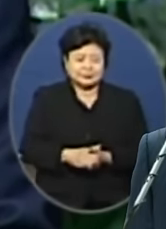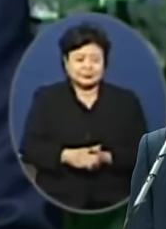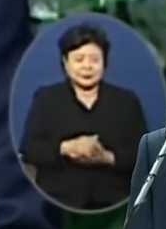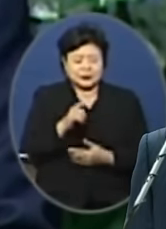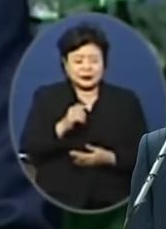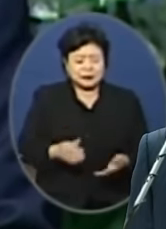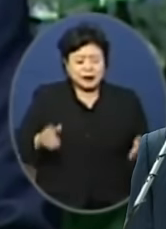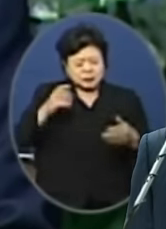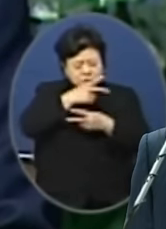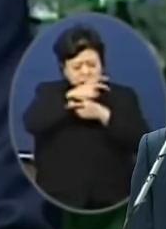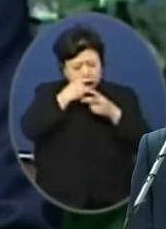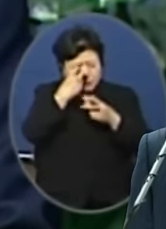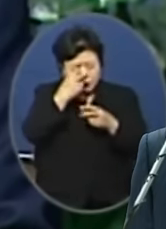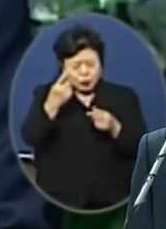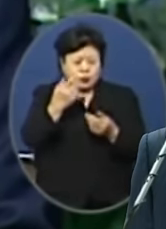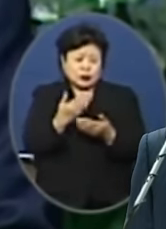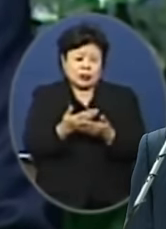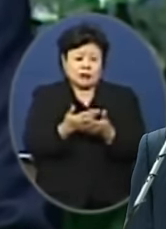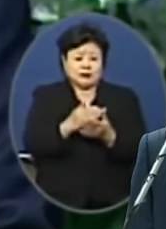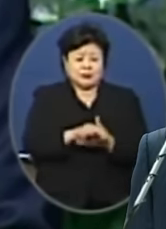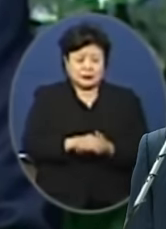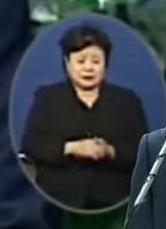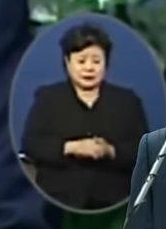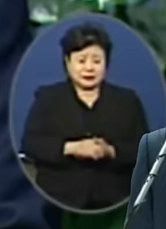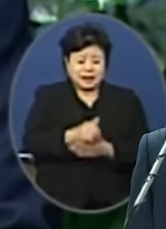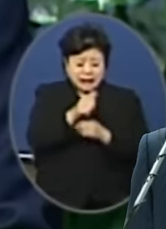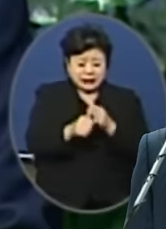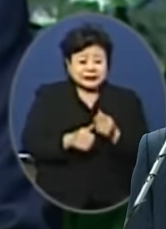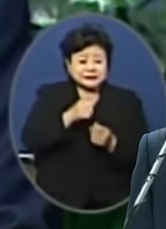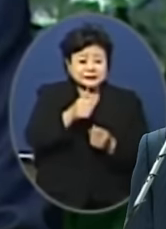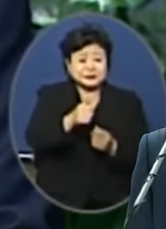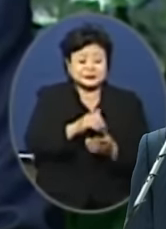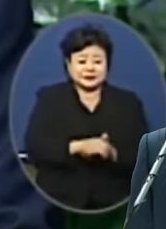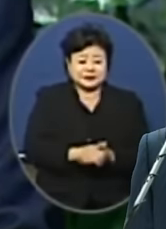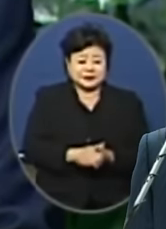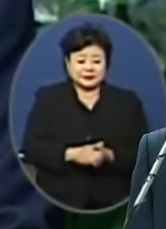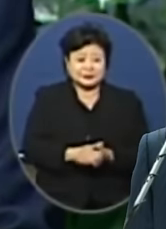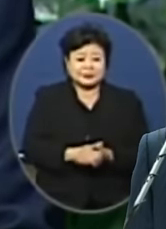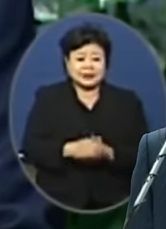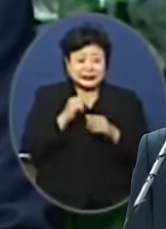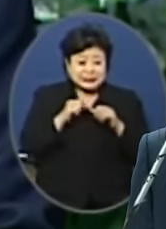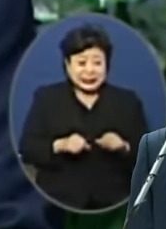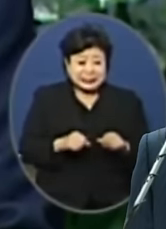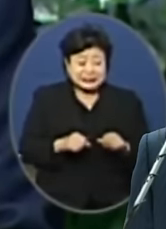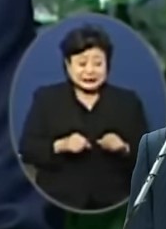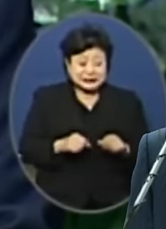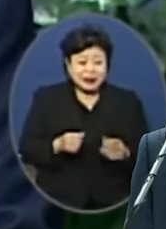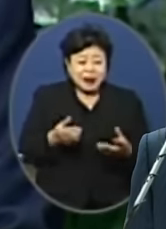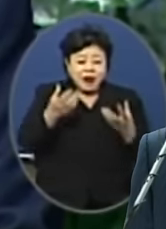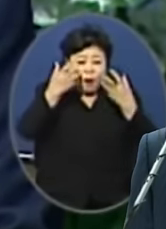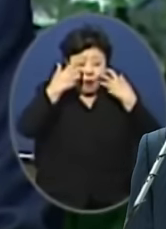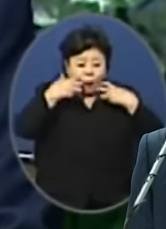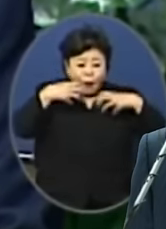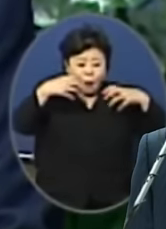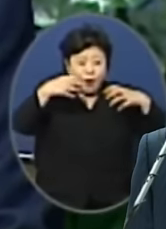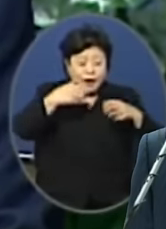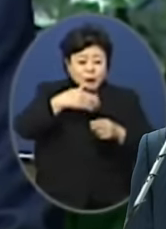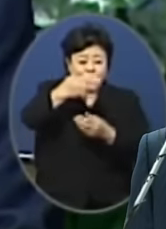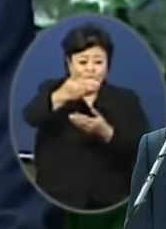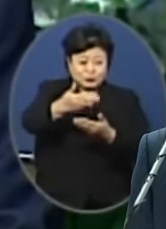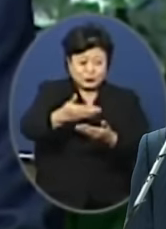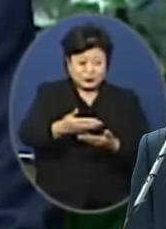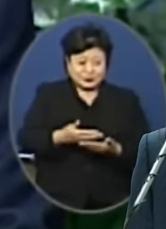밤에 자는 동안에 날 보호해 달라고 했는데 하나님이 살아있는 범을